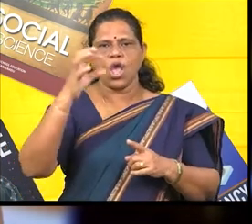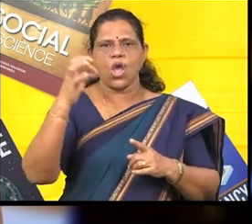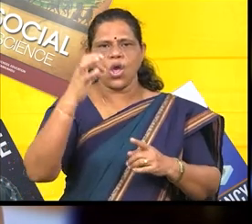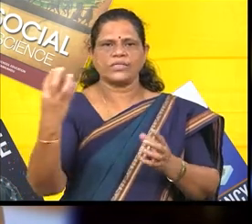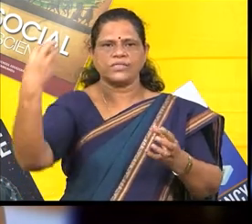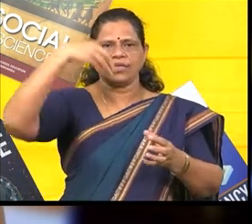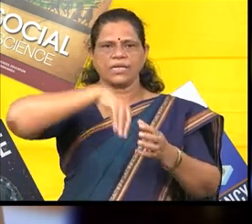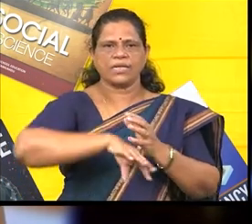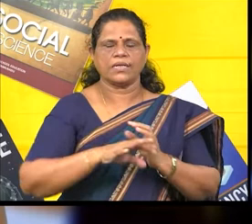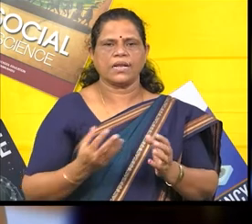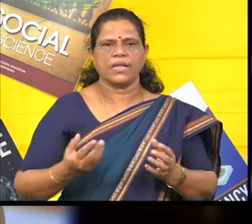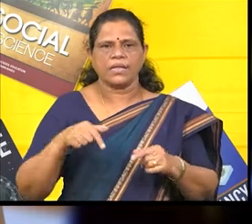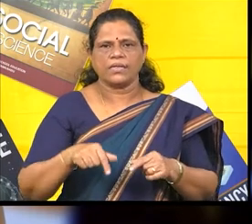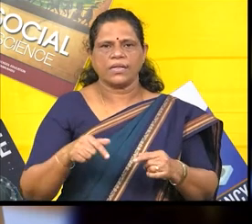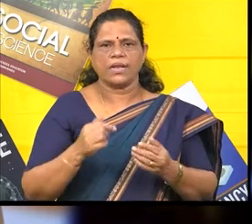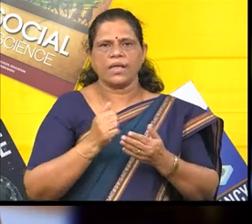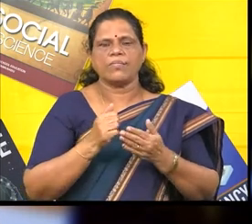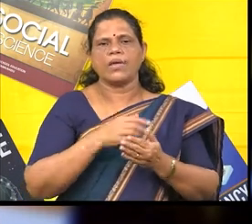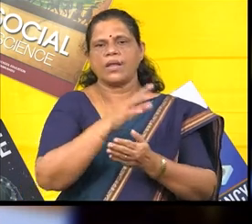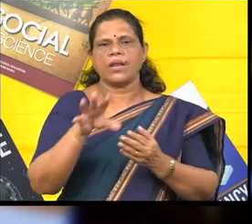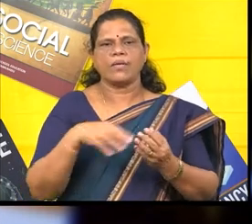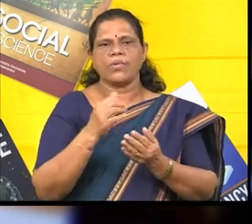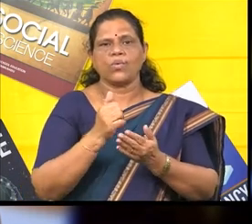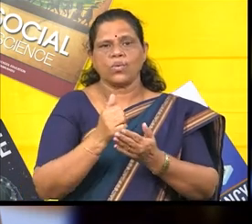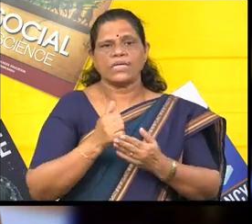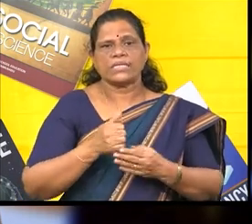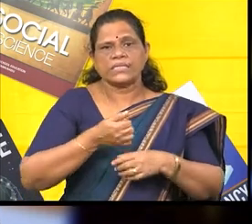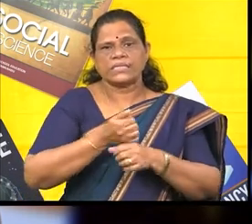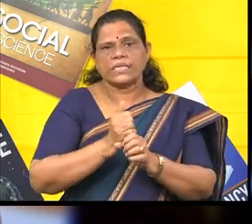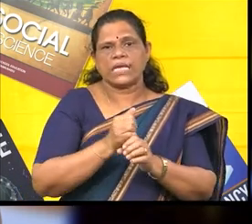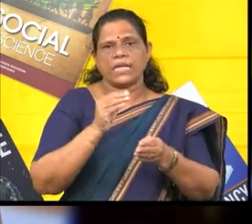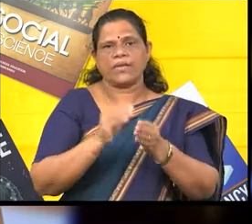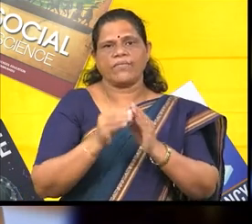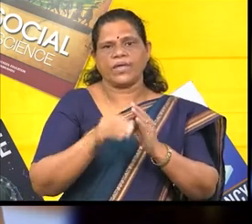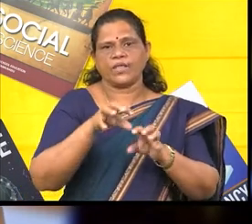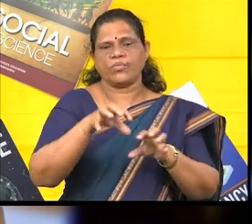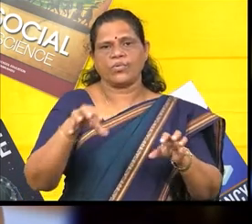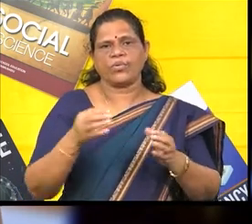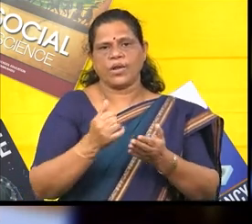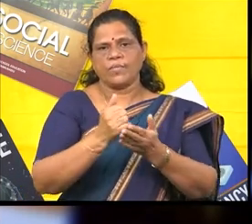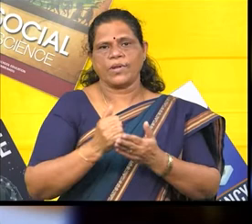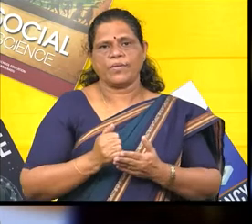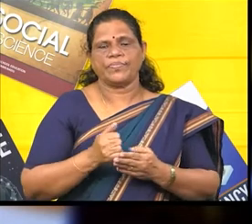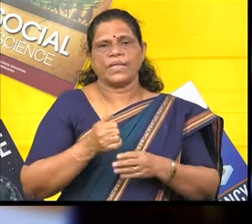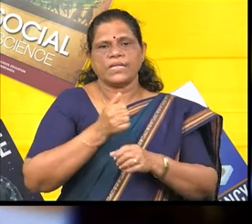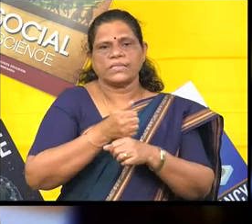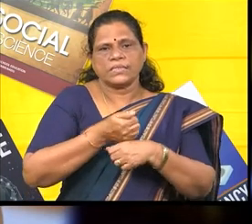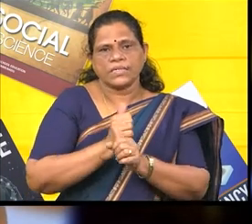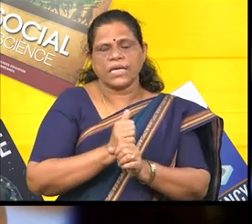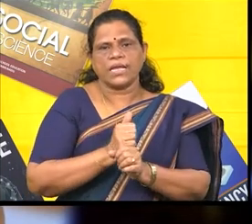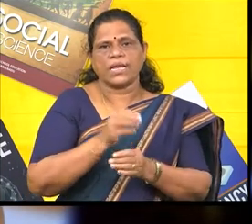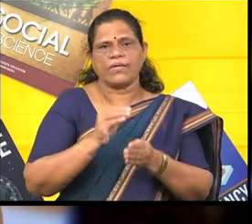இதெல்லாம் உணவு சேர்க்கைகள். இதற்காக நம்ம பயன்படுத்தக்கூடிய பொருட்கள் அனைத்துமே செயற்கை வேதிப்பொருட்கள் தான் நம்ம பயன்படுத்துவோம். அந்த செயற்கை வேதிப்பொருட்கள்